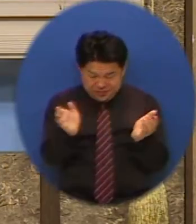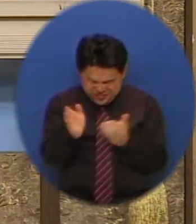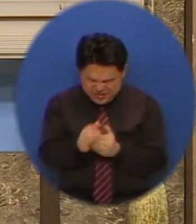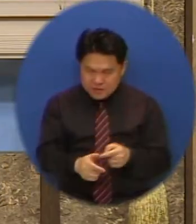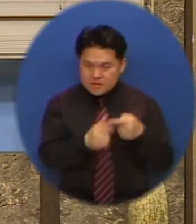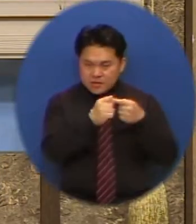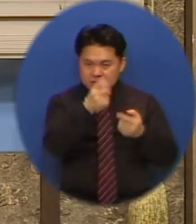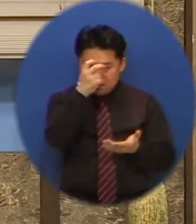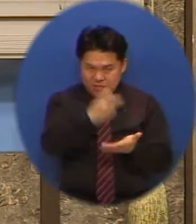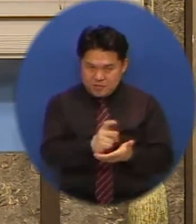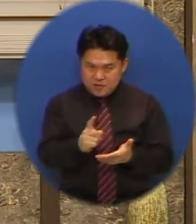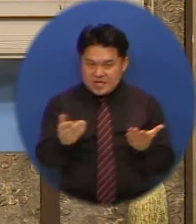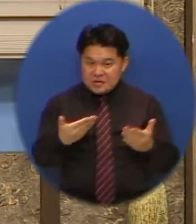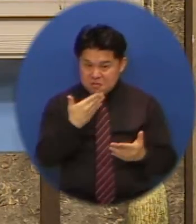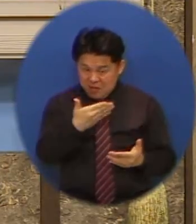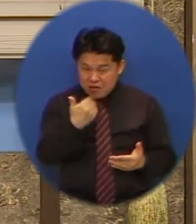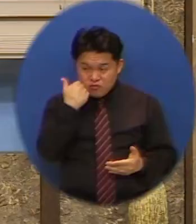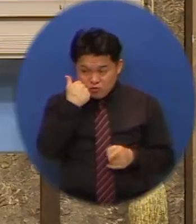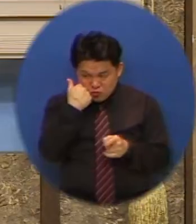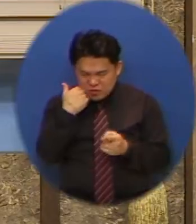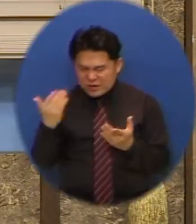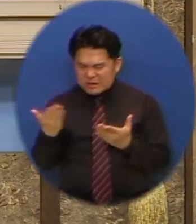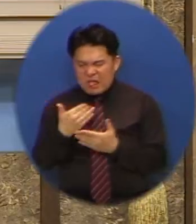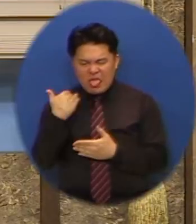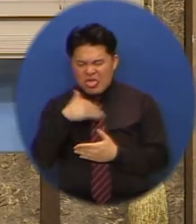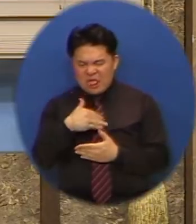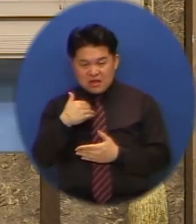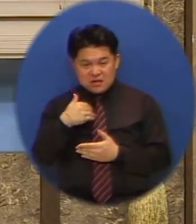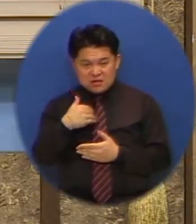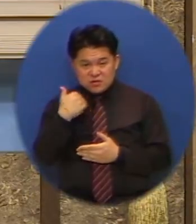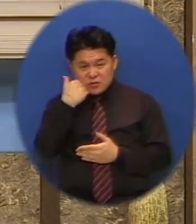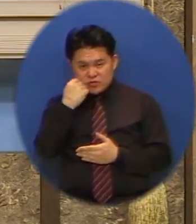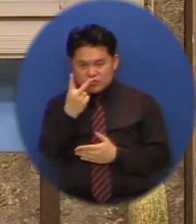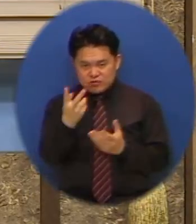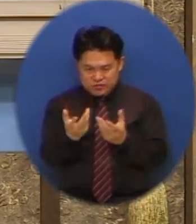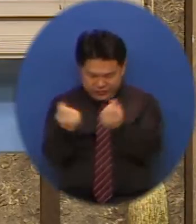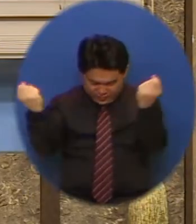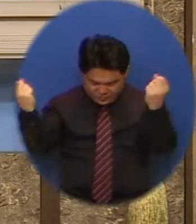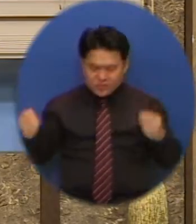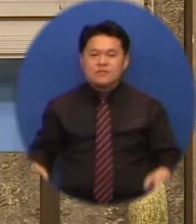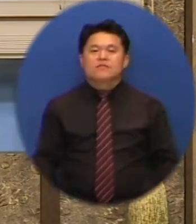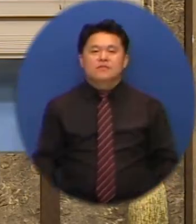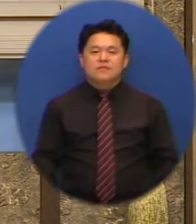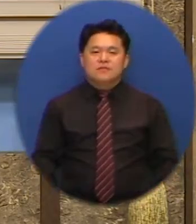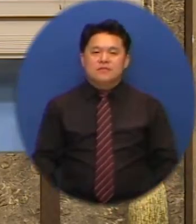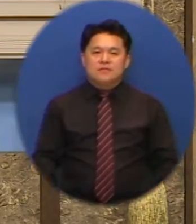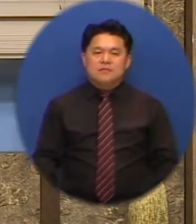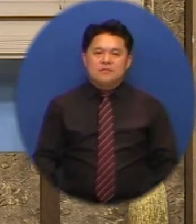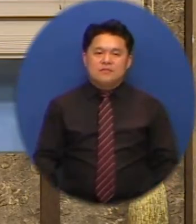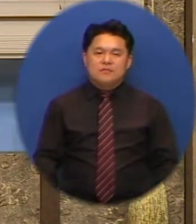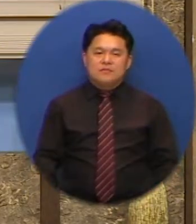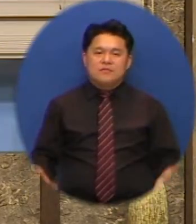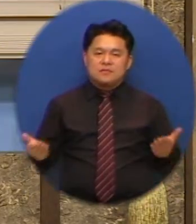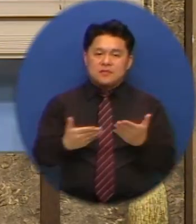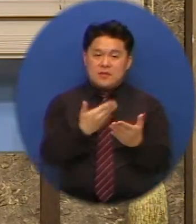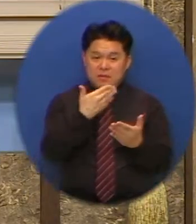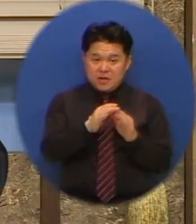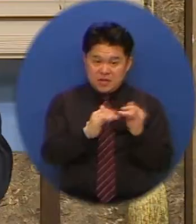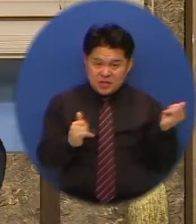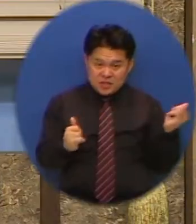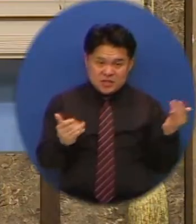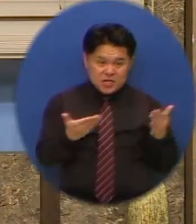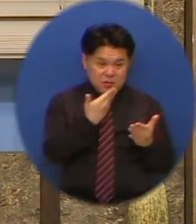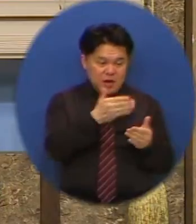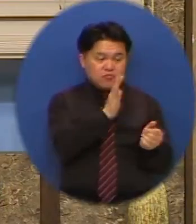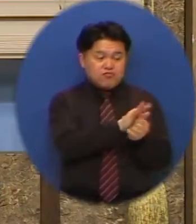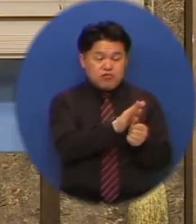원칙이 일할 수 있는 사람과 근로능력이 있는 사람과 없는 사람을 나누자. 네. 그래서 근로능력이 있는 사람은